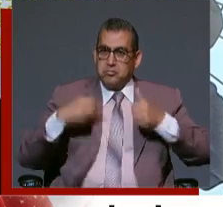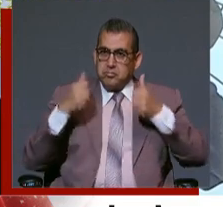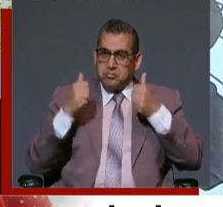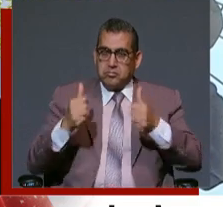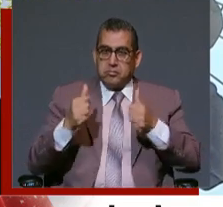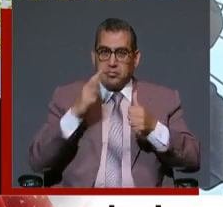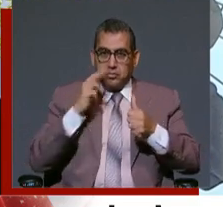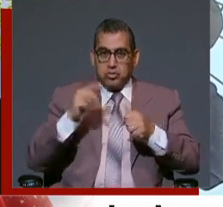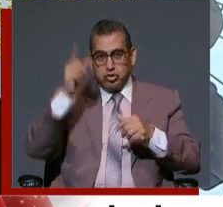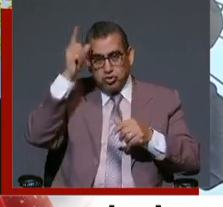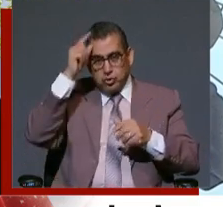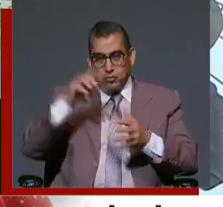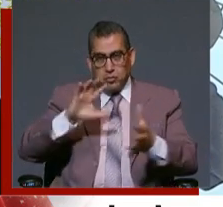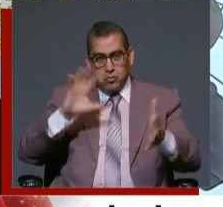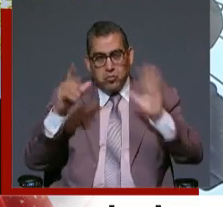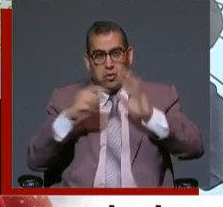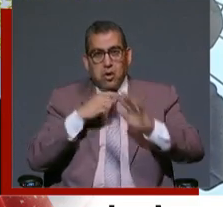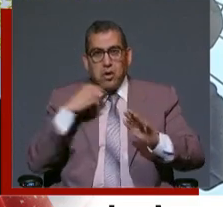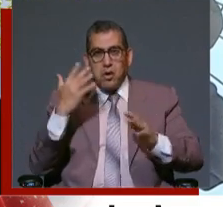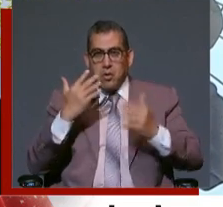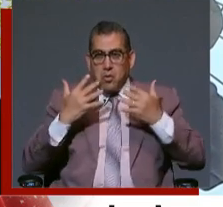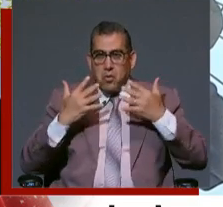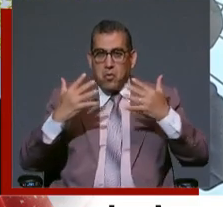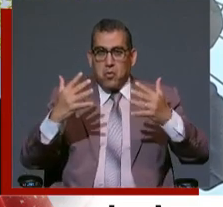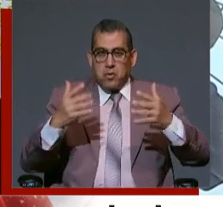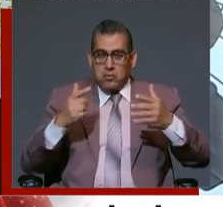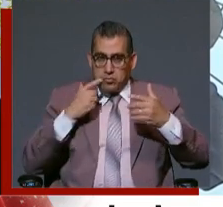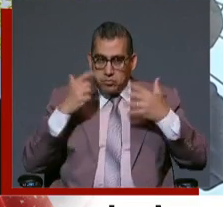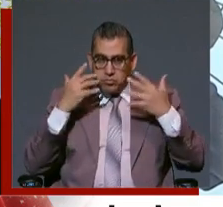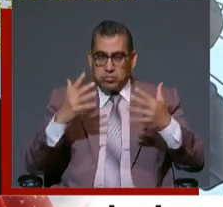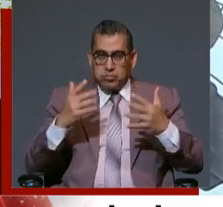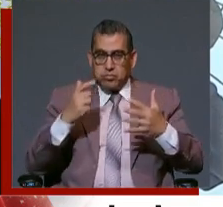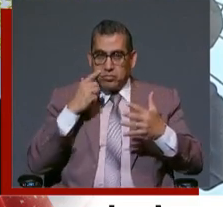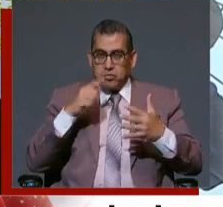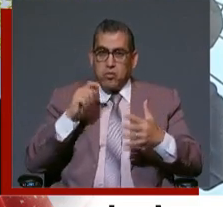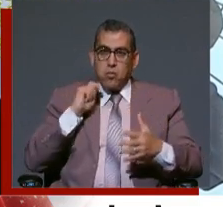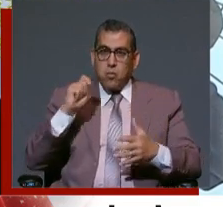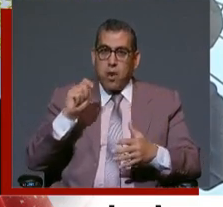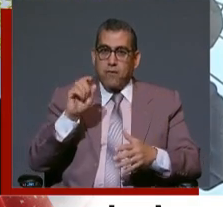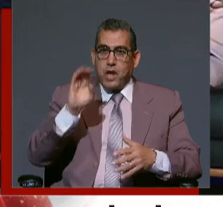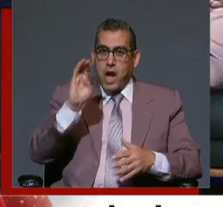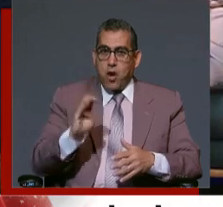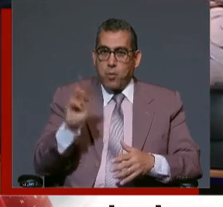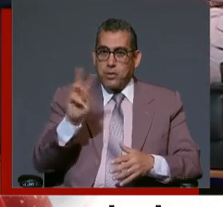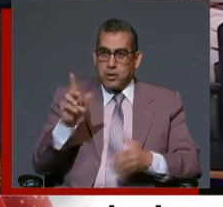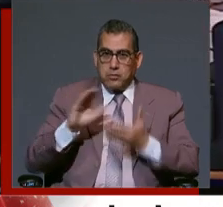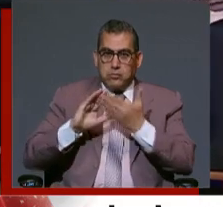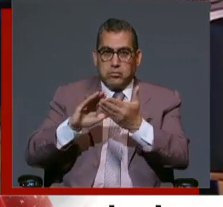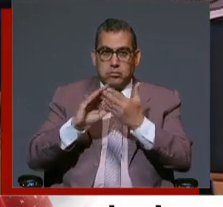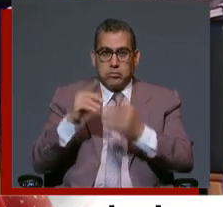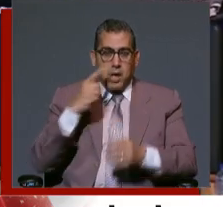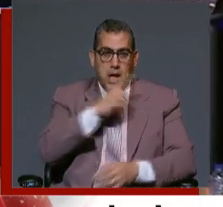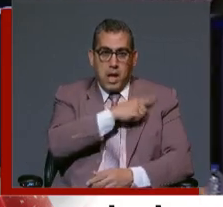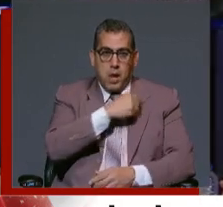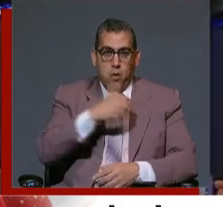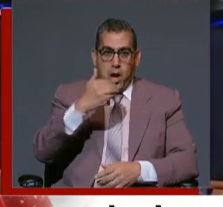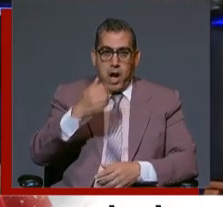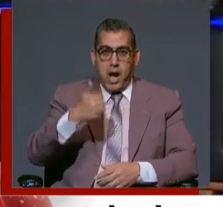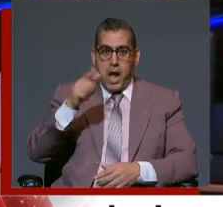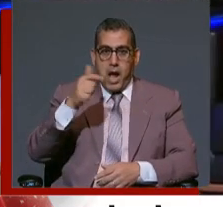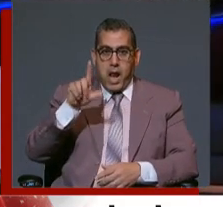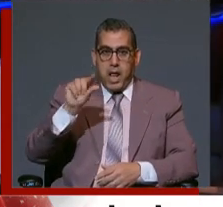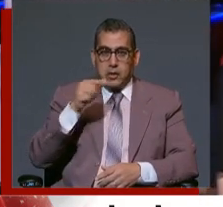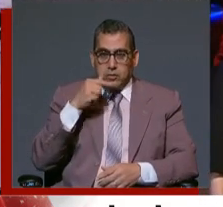يتم تدبيرها بشكل استثنائي من طرف محافظ جنوب سيناء اللواء خالد فودة